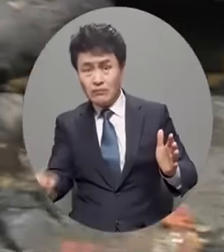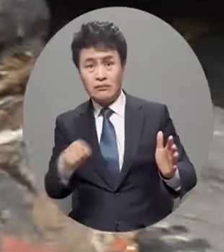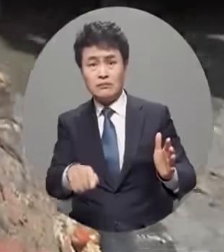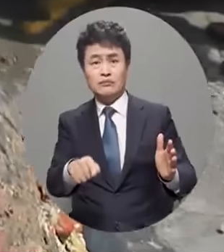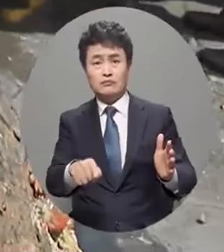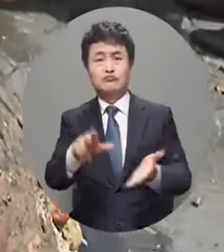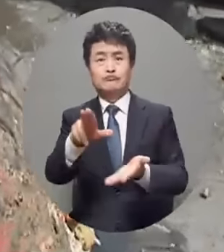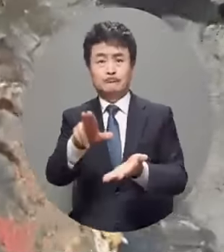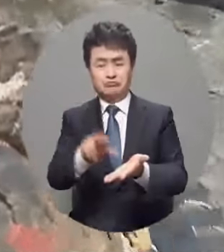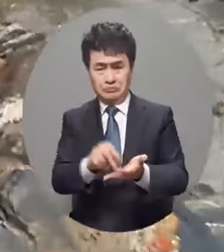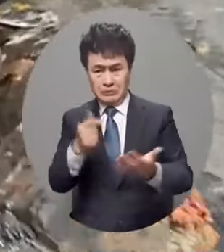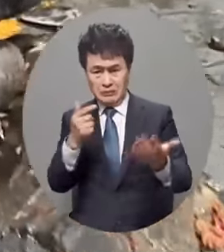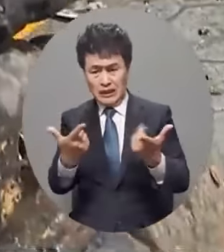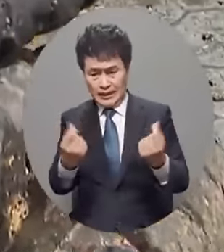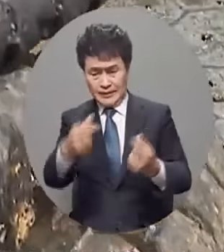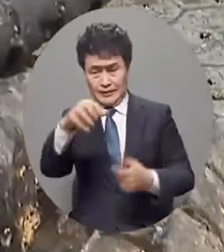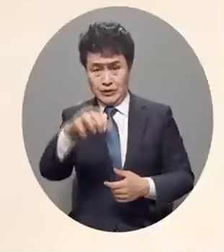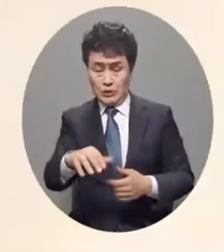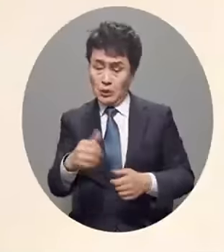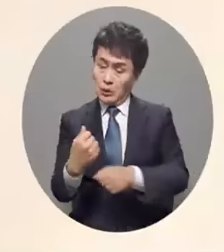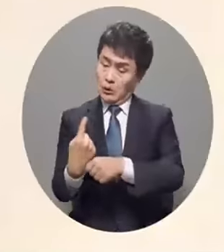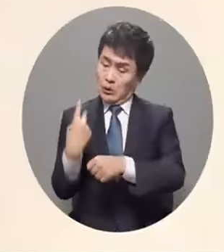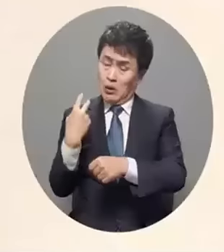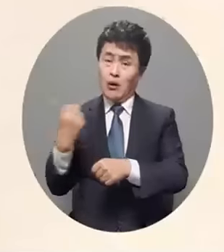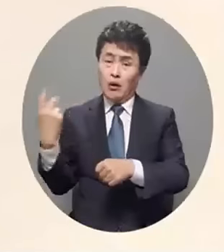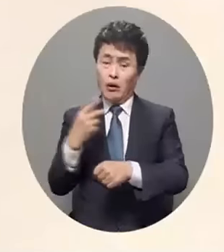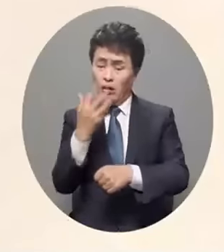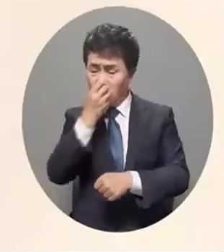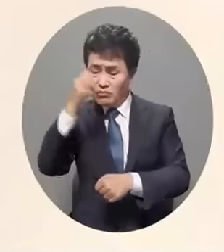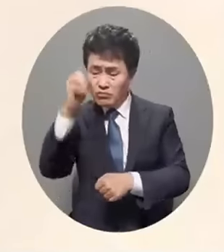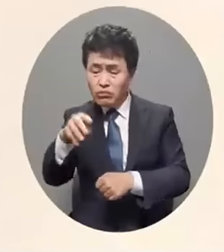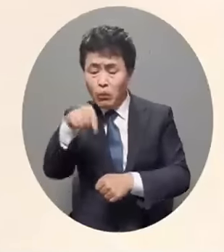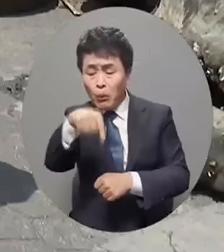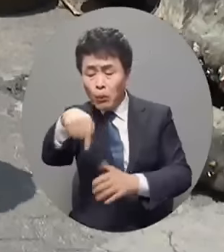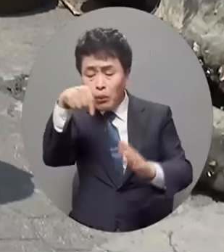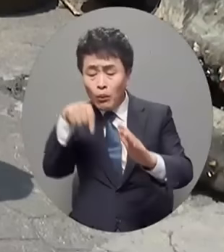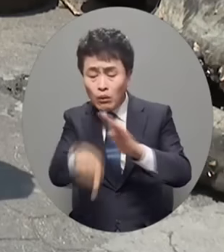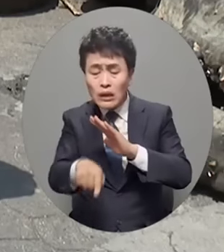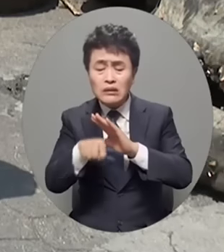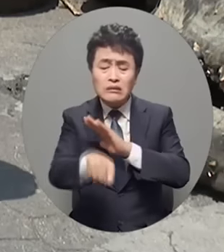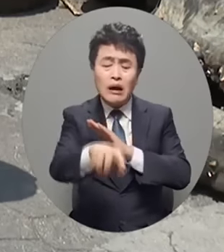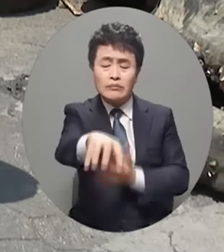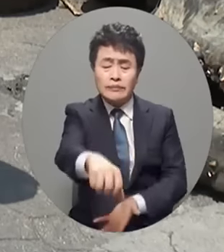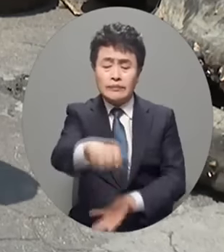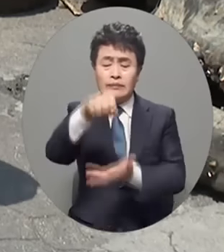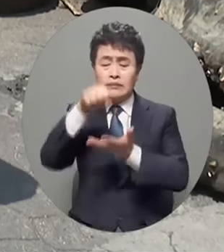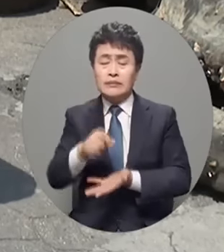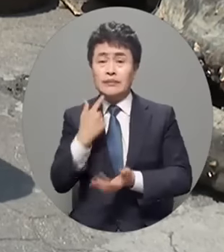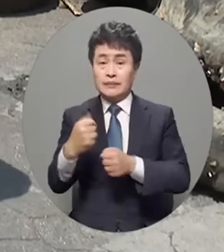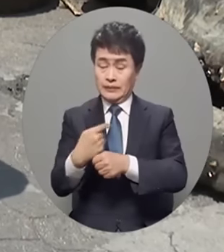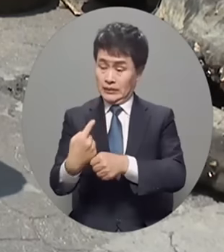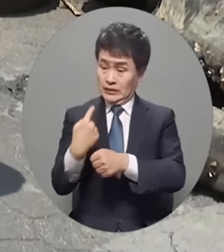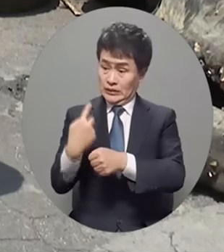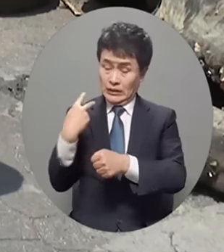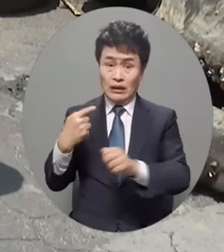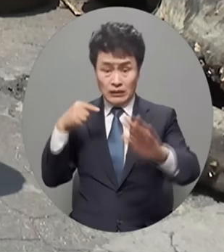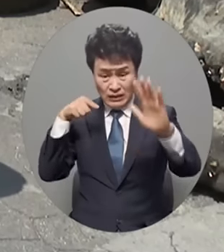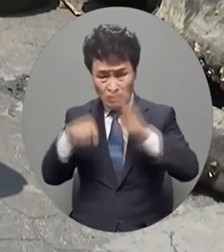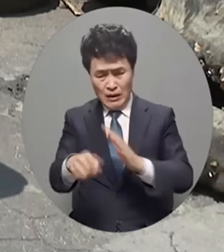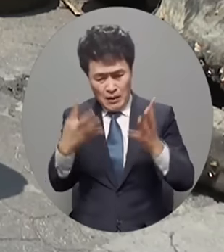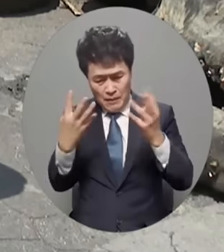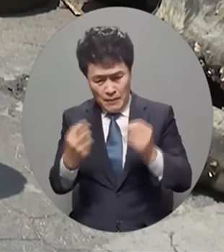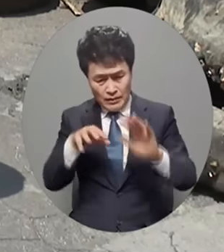문제는 정확히 같은 장소에서 얼마 전에 폐기물을 수거했다는 점입니다. 이곳에서는 재작년에도 이렇게 많은 양의